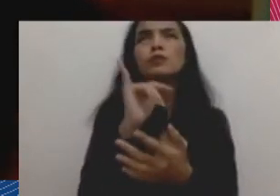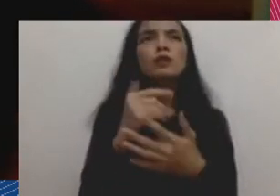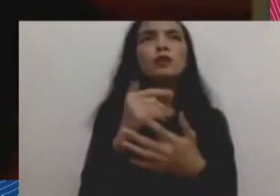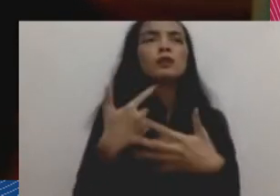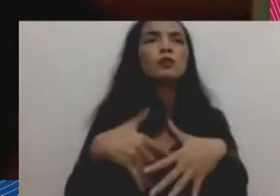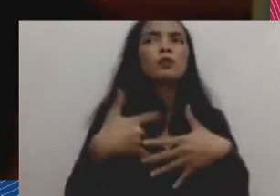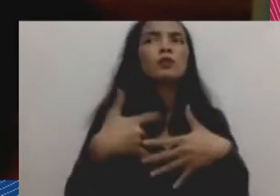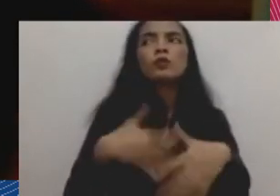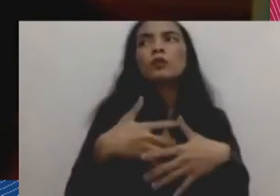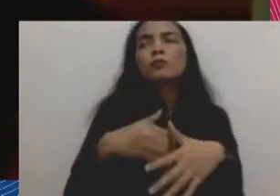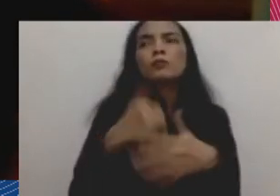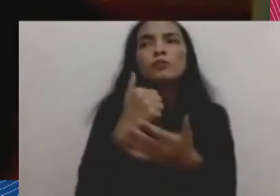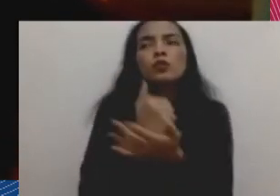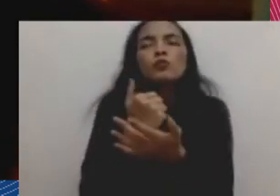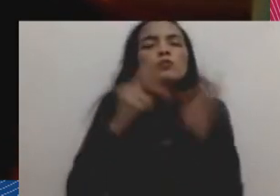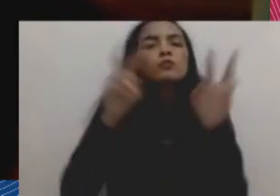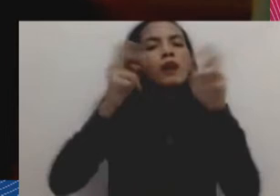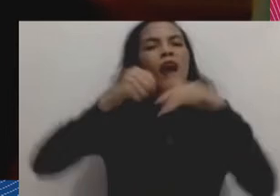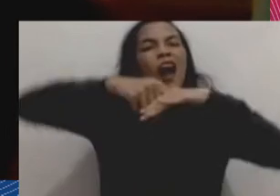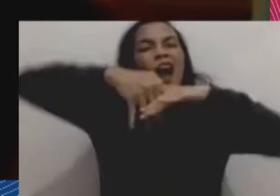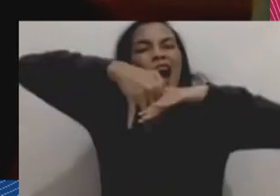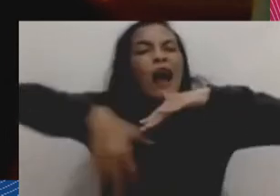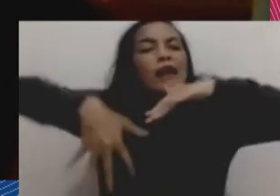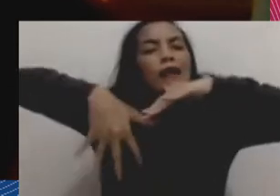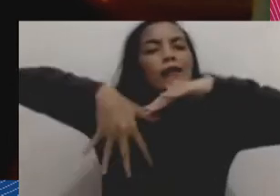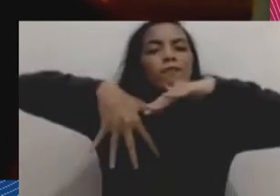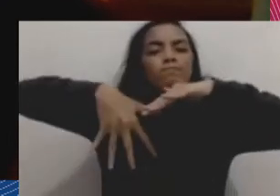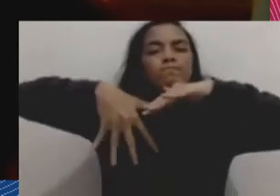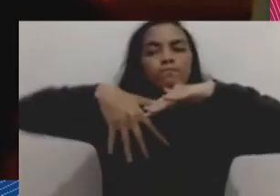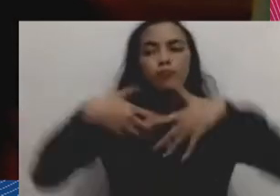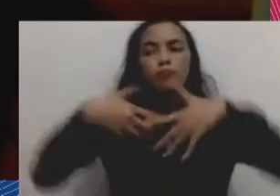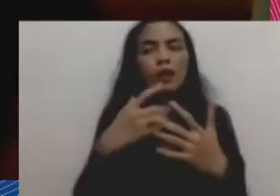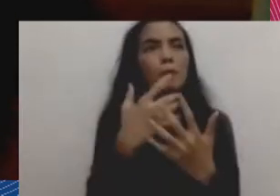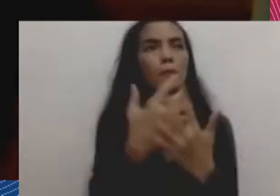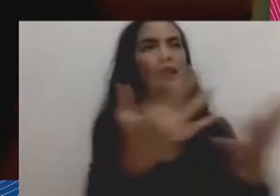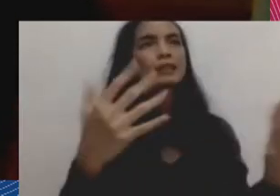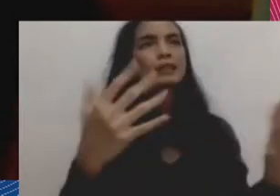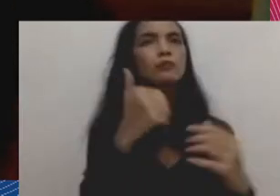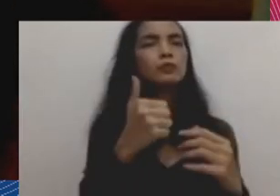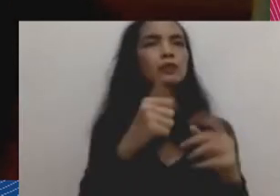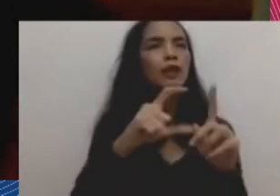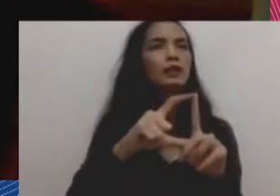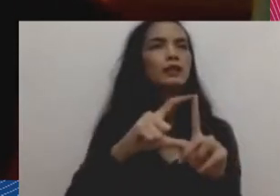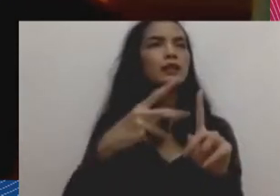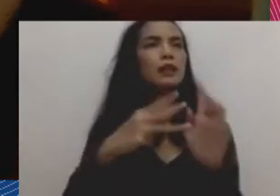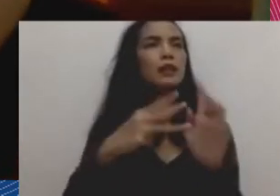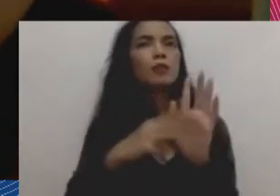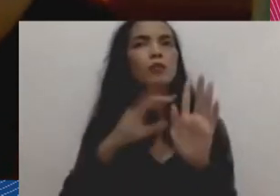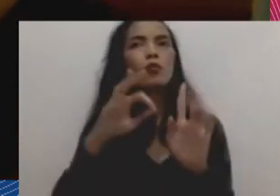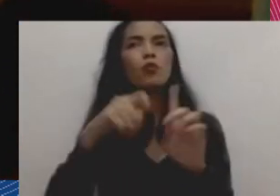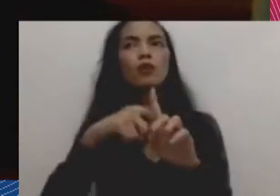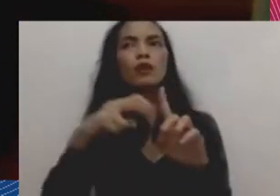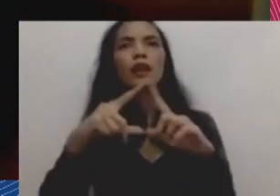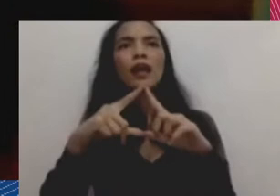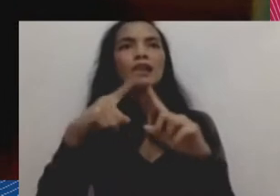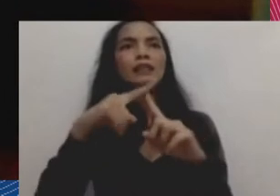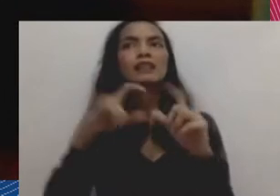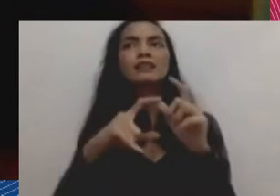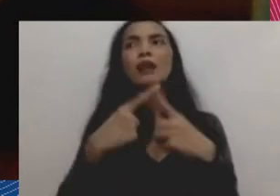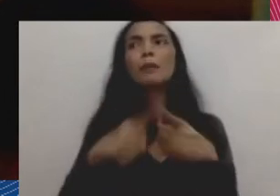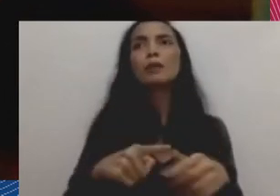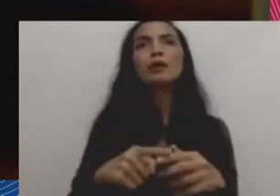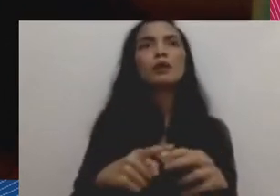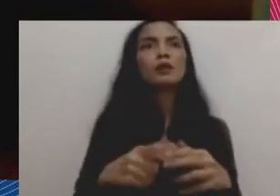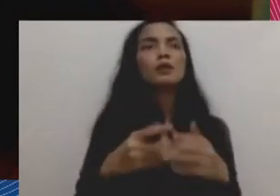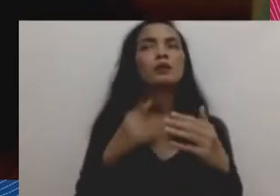bagi perjuangan bagaimana kita mewujudkan masyarakat yang demokratik tanpa poin emansipasi di dalamnya.